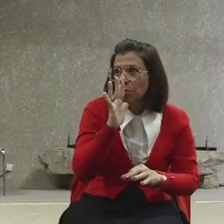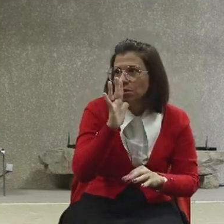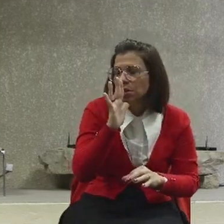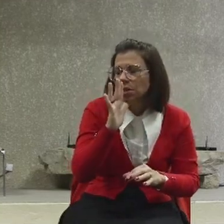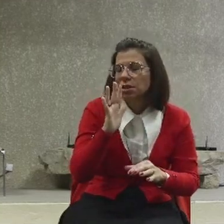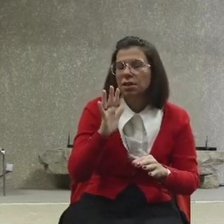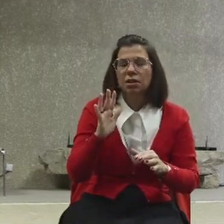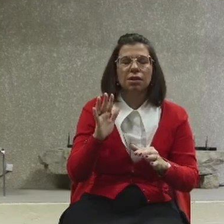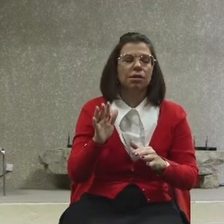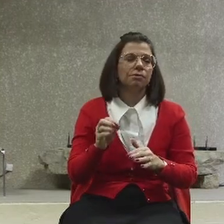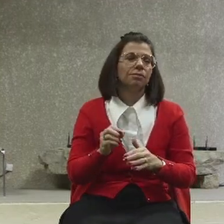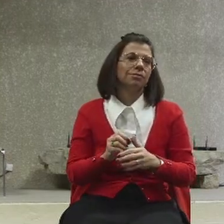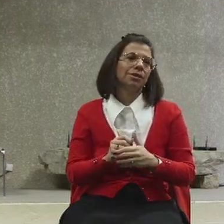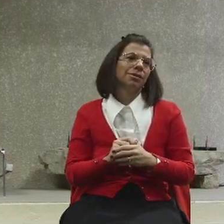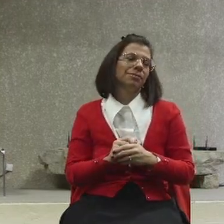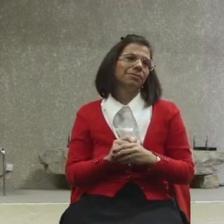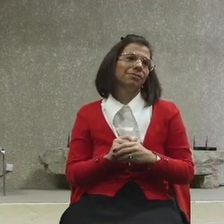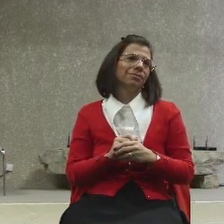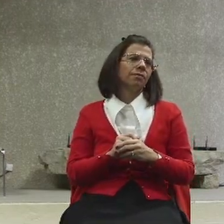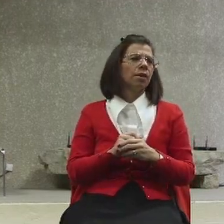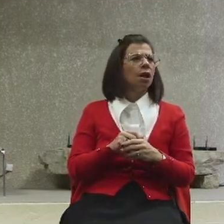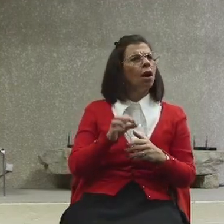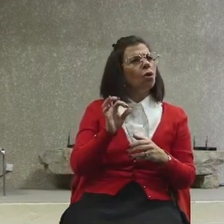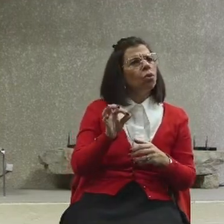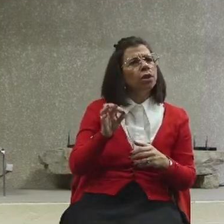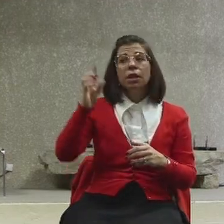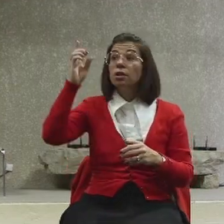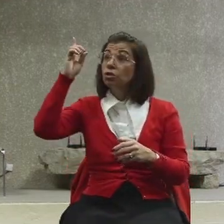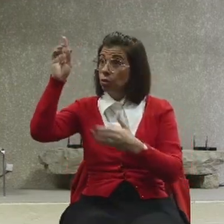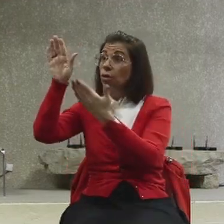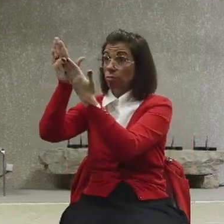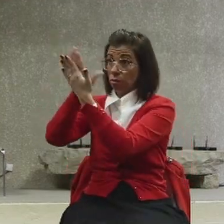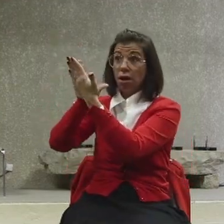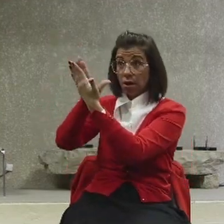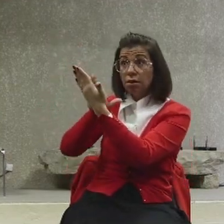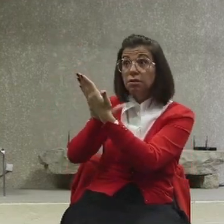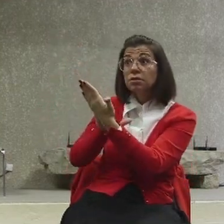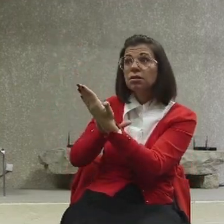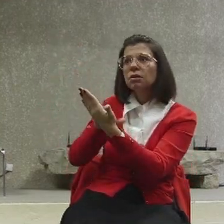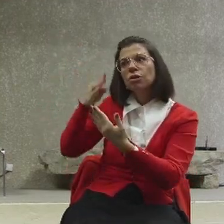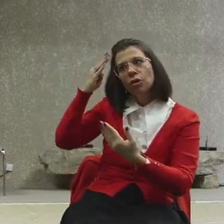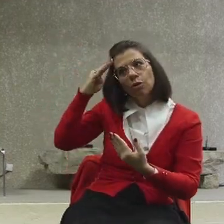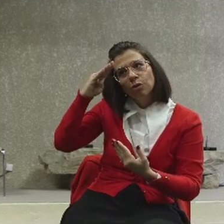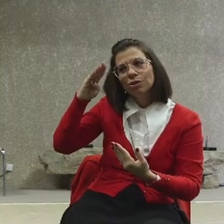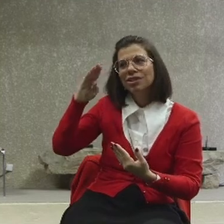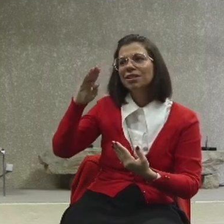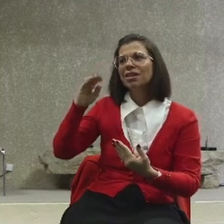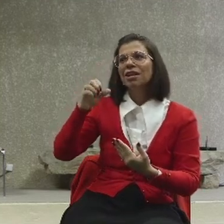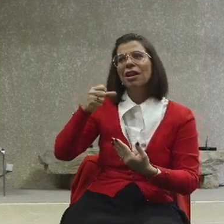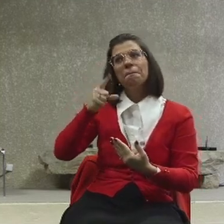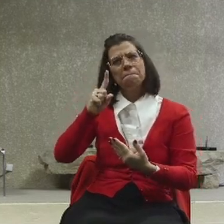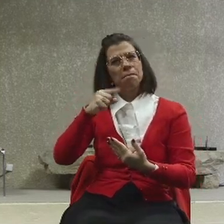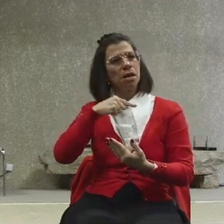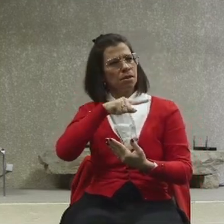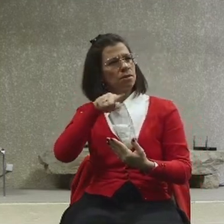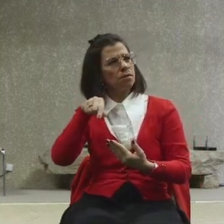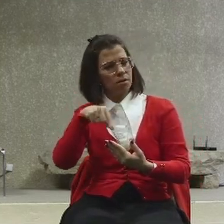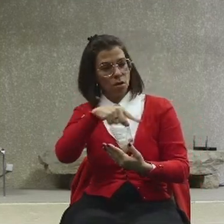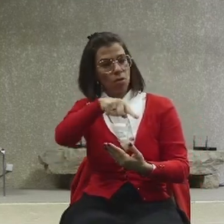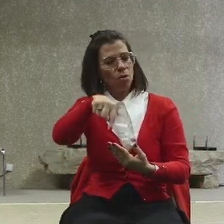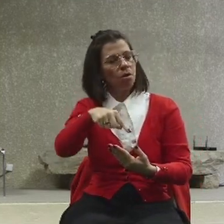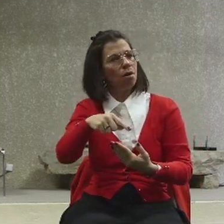à ses disciples le pouvoir de marcher sur les serpents et sur les scorpions. Voici, je vous donne le pouvoir de marcher sur toute